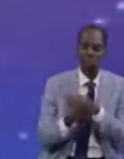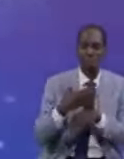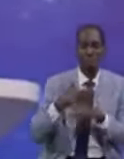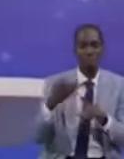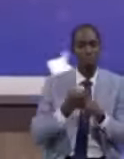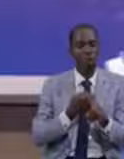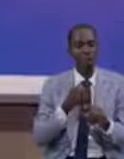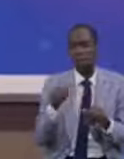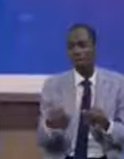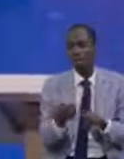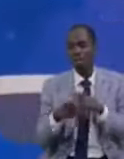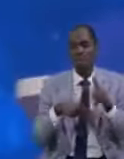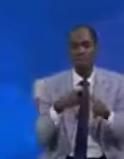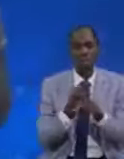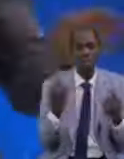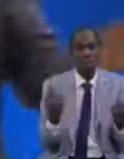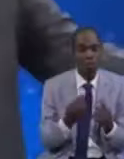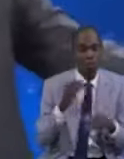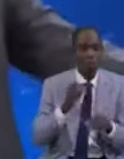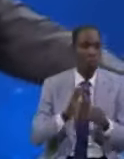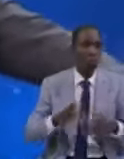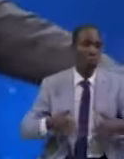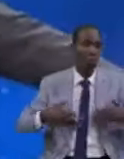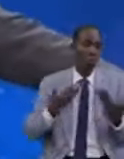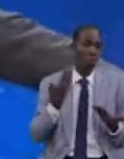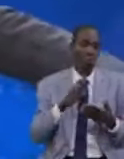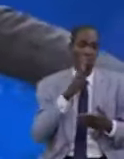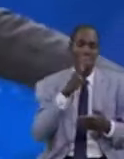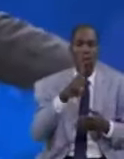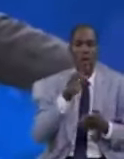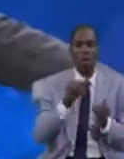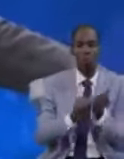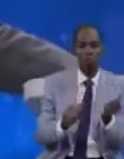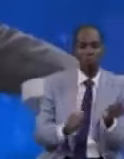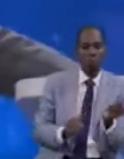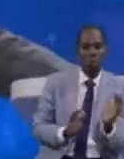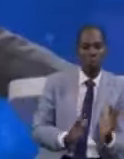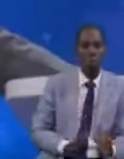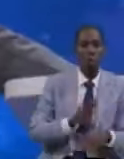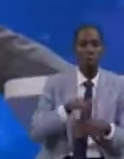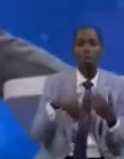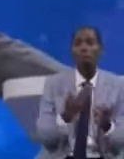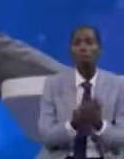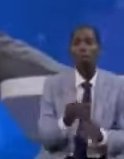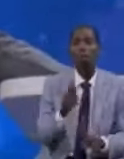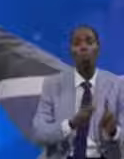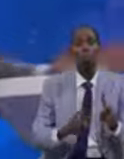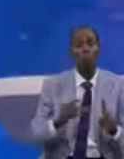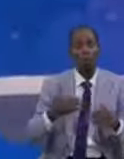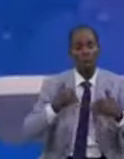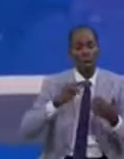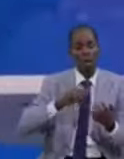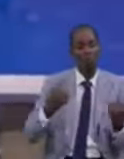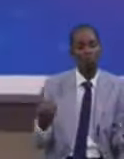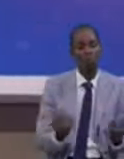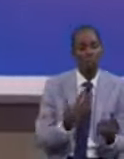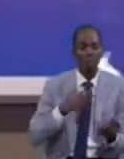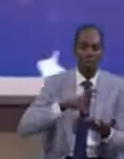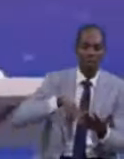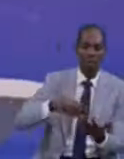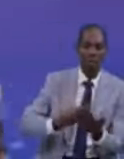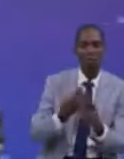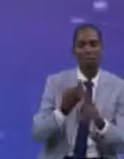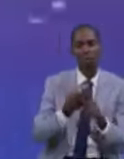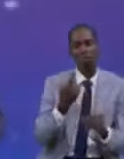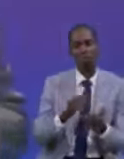pécheur un rétrograde peut-être et tout son péchés sont privés de la gloire de Dieu verset